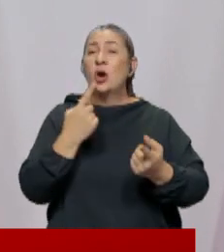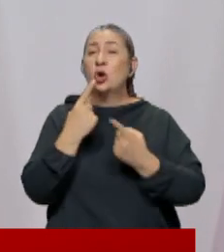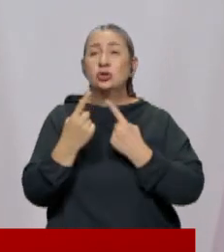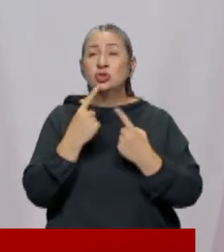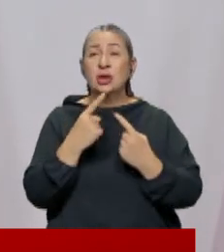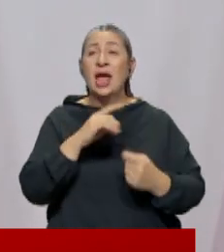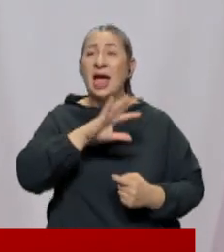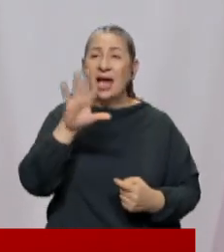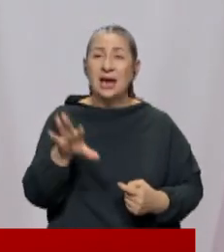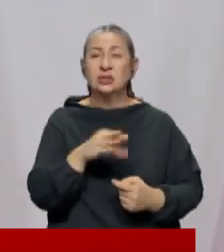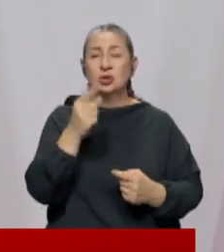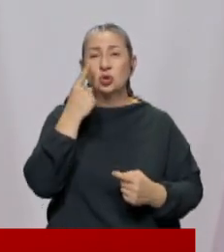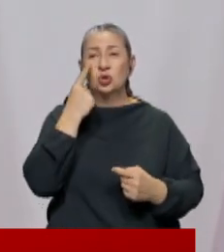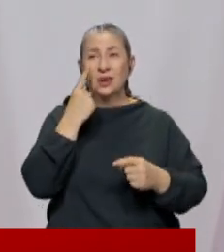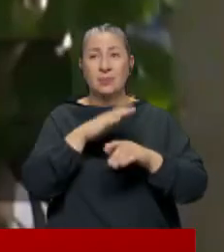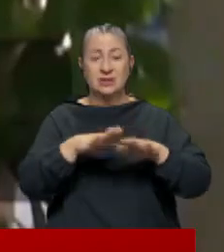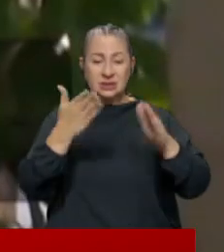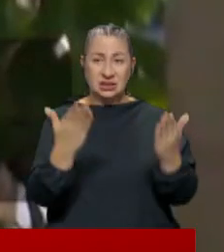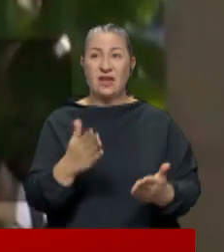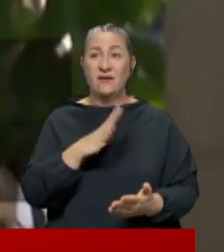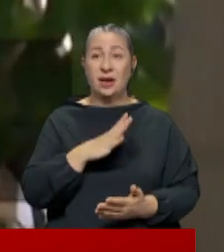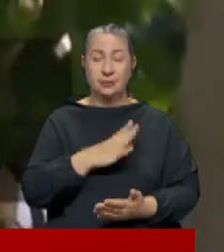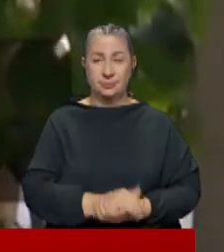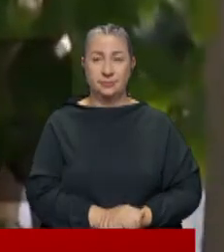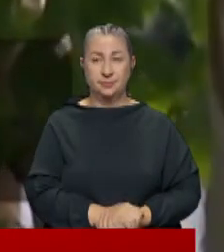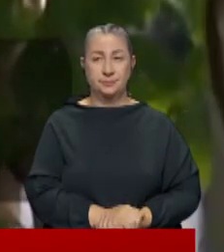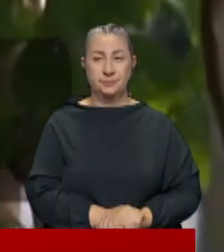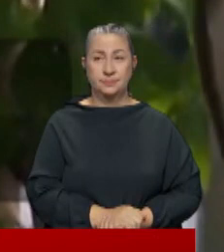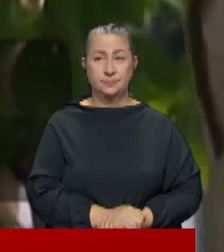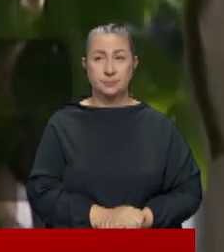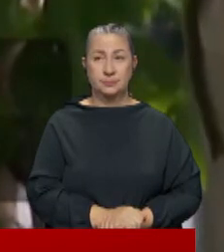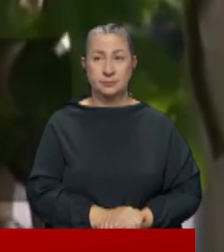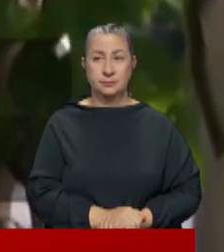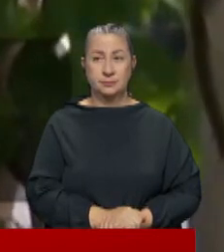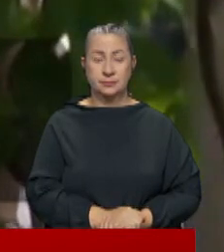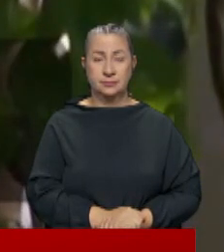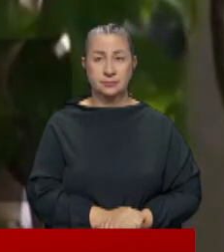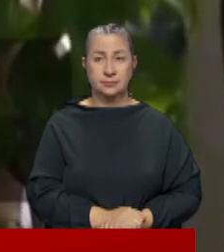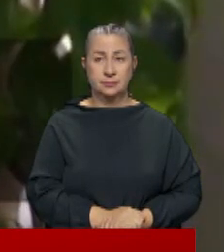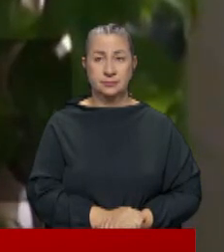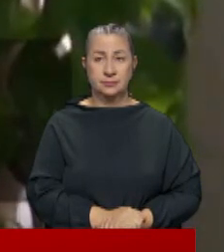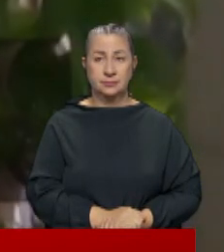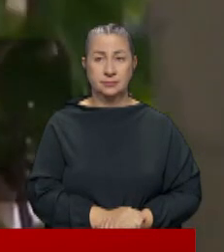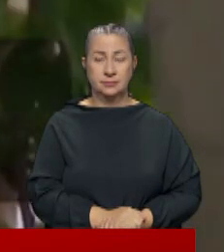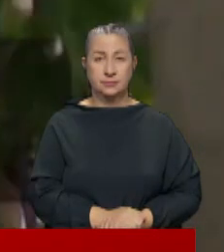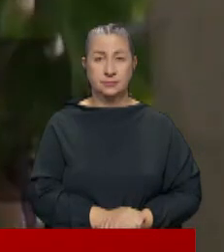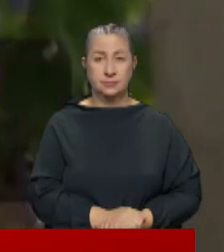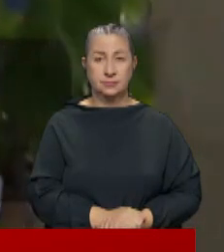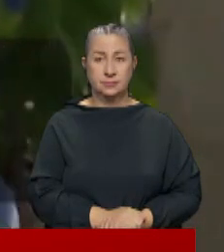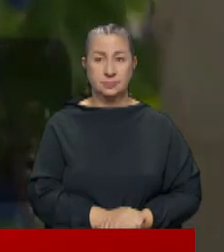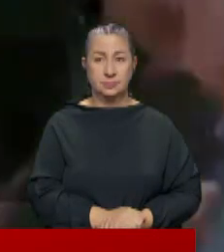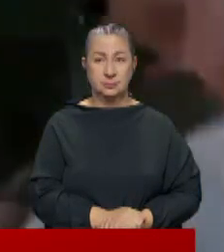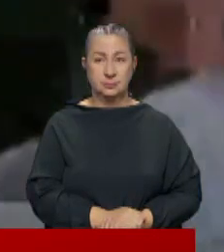konuşuluyorsa her şey hükümetin masasındadır. 12 yıl önce bu bölgede Ağrı'da kişi başına gelir